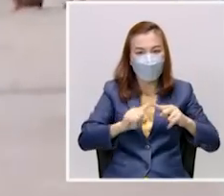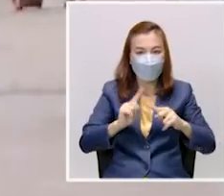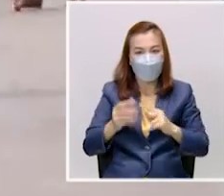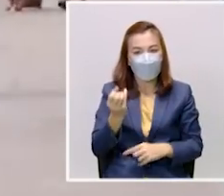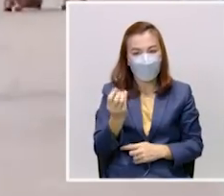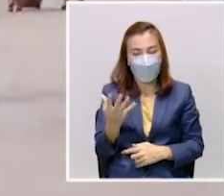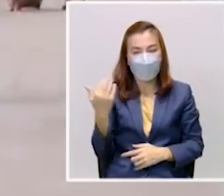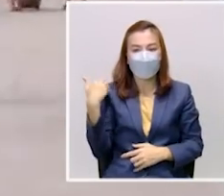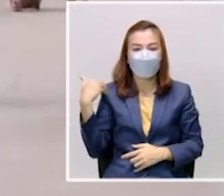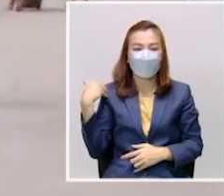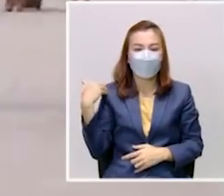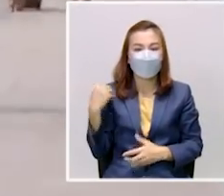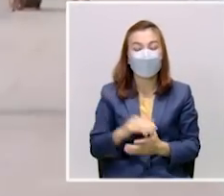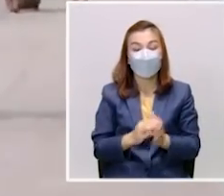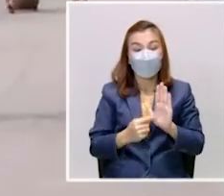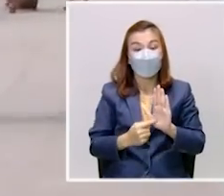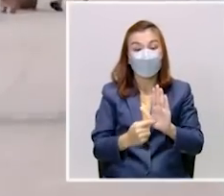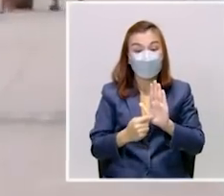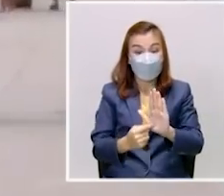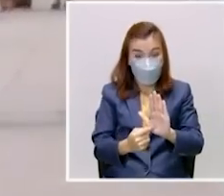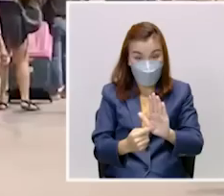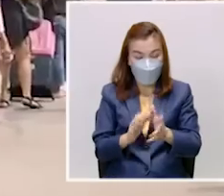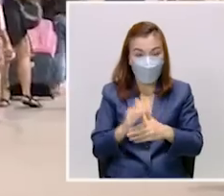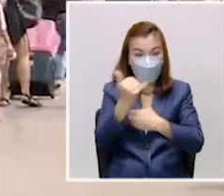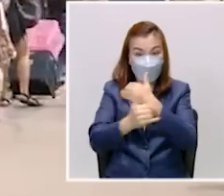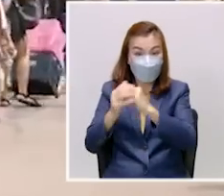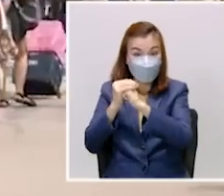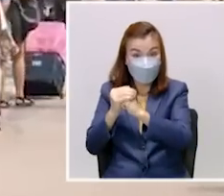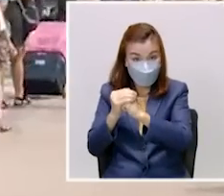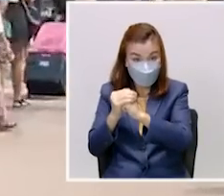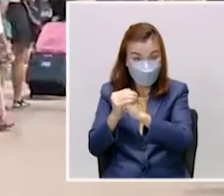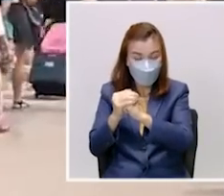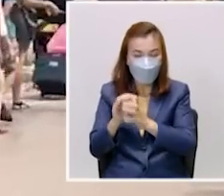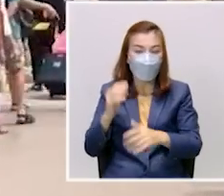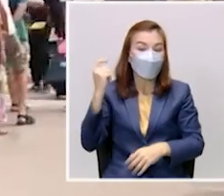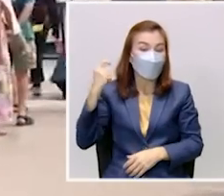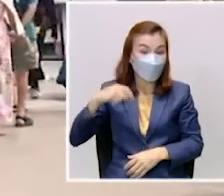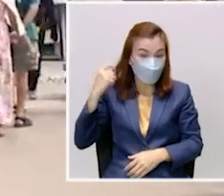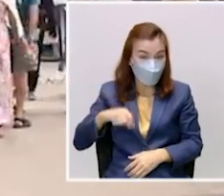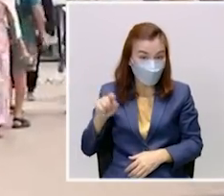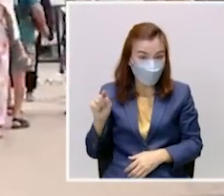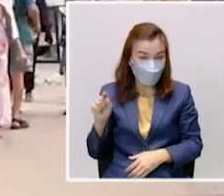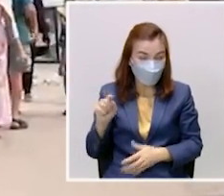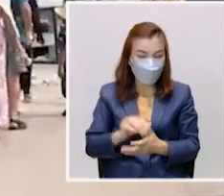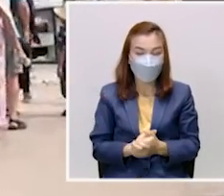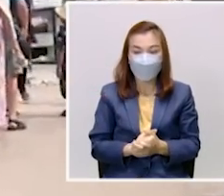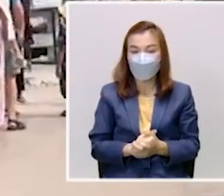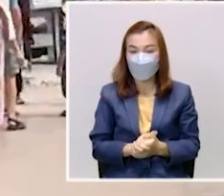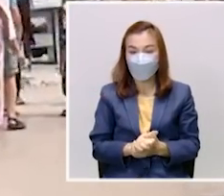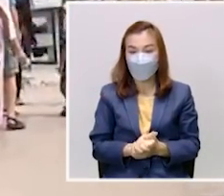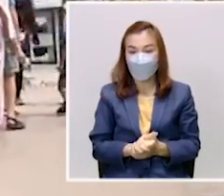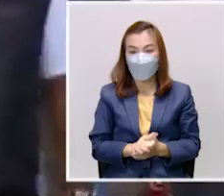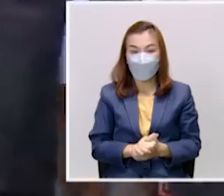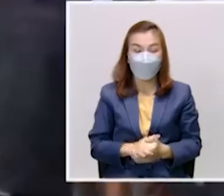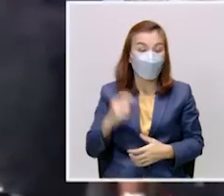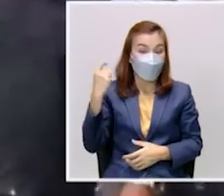พอสมควรนะครับยกตัวอย่างนี่ฮะนะประเทศจีนฮ่องกงนะก็เป็น